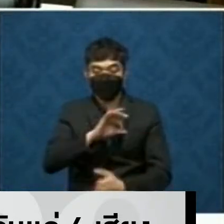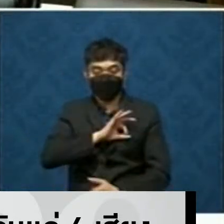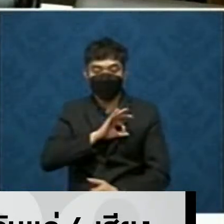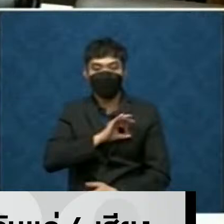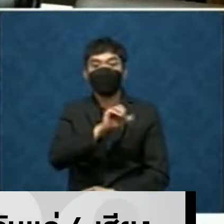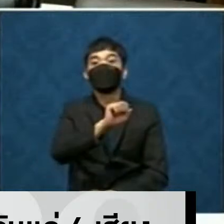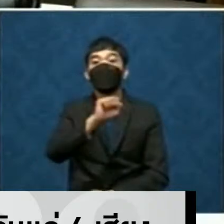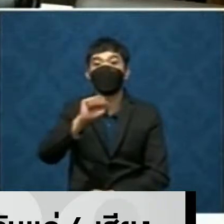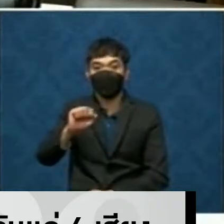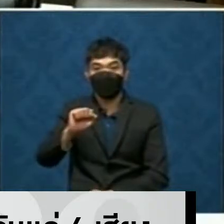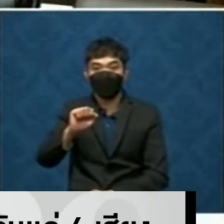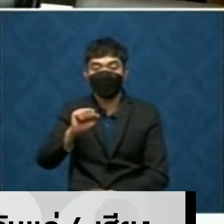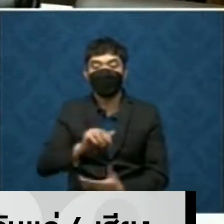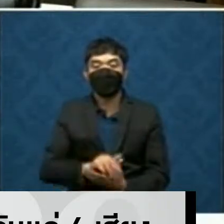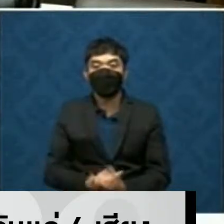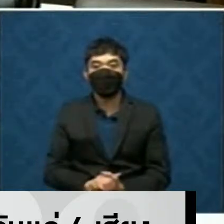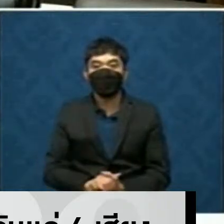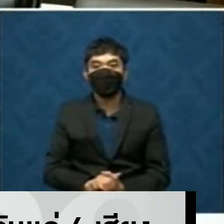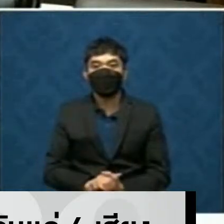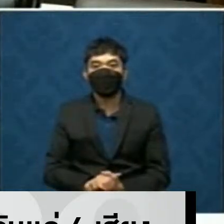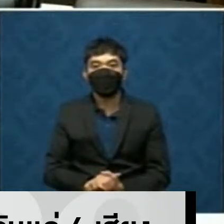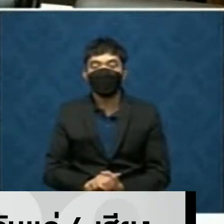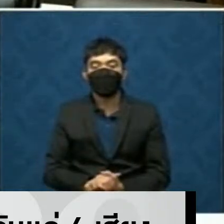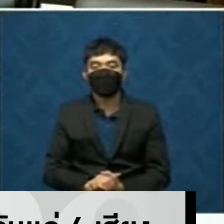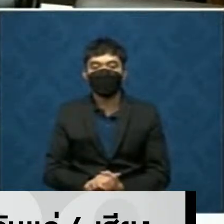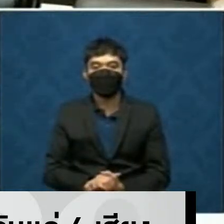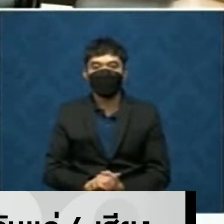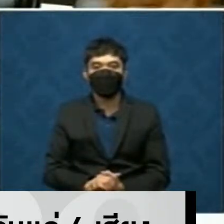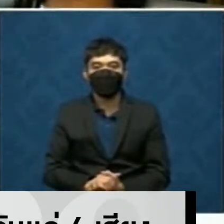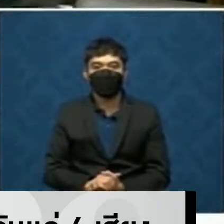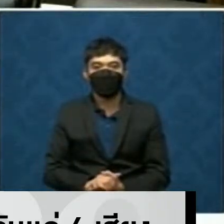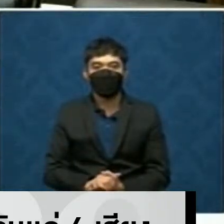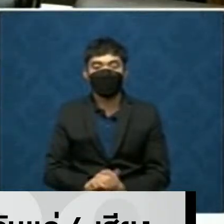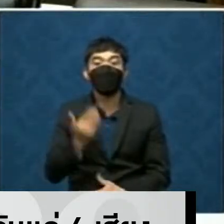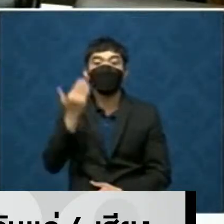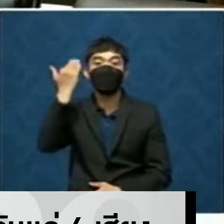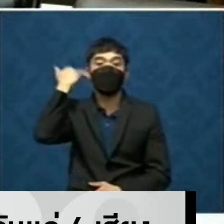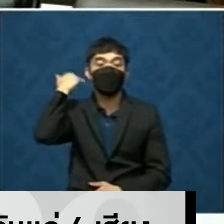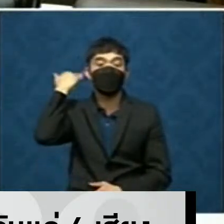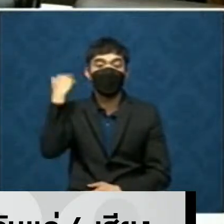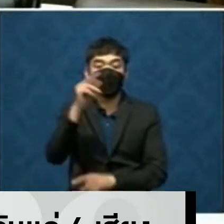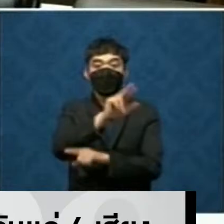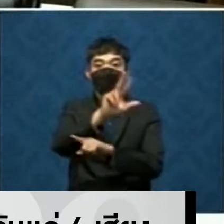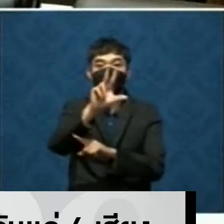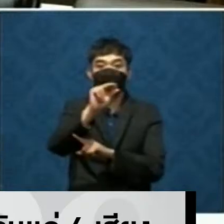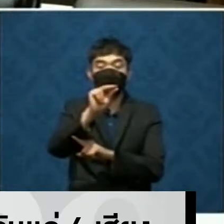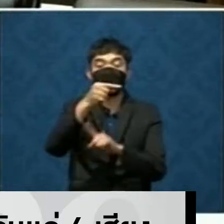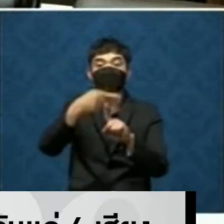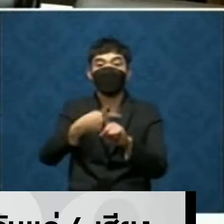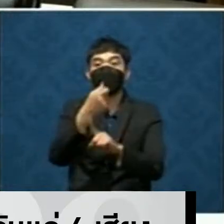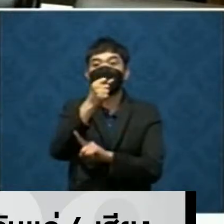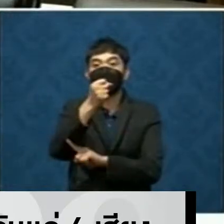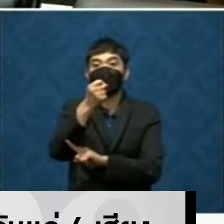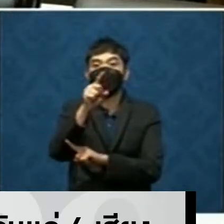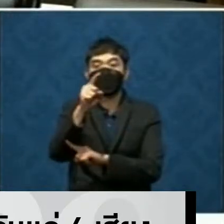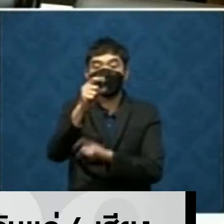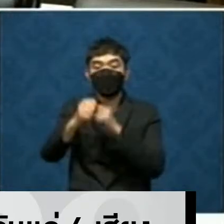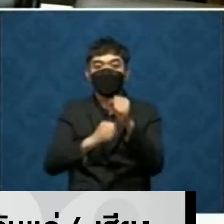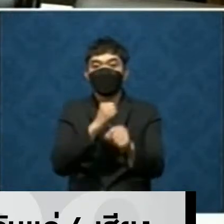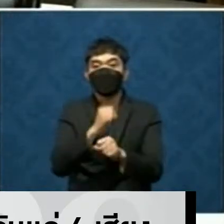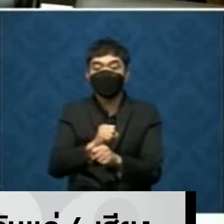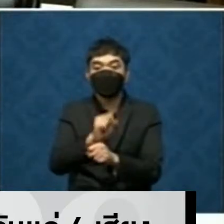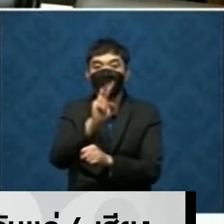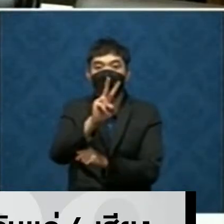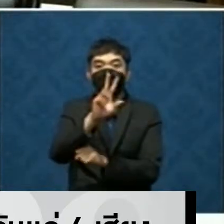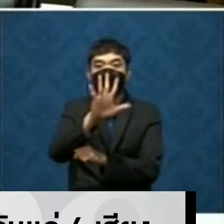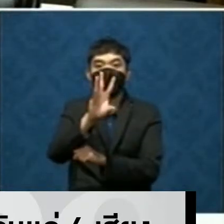ากยังไม่อนุญาตให้พูดอย่าแทรกขึ้นมาก่อนจะเปิดโอกาสให้พูดซึ่งคุณศรีนวลก็ใช้สิทธิพาดพิงกรณีที่อาจารย์ปิยบุตร